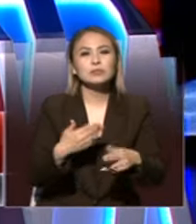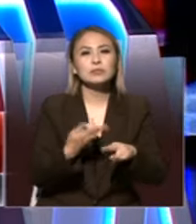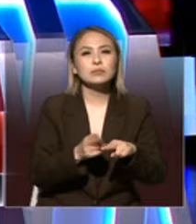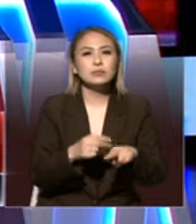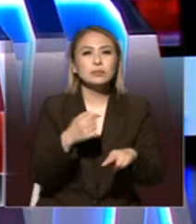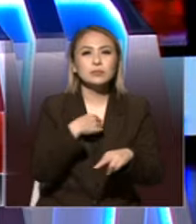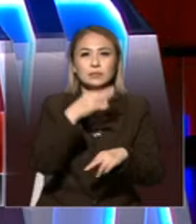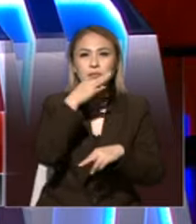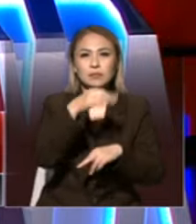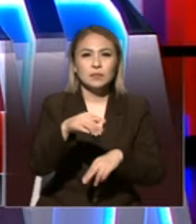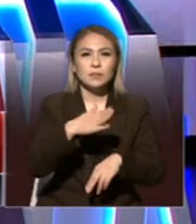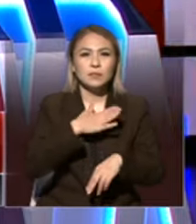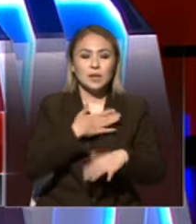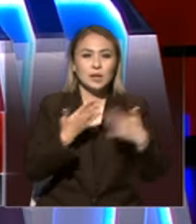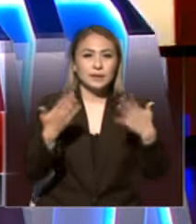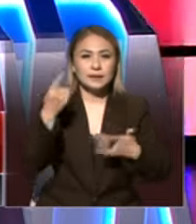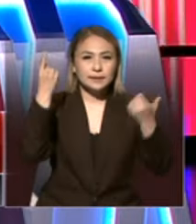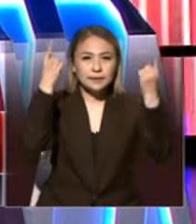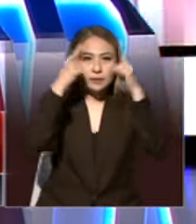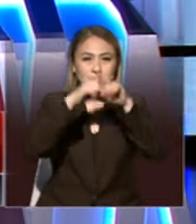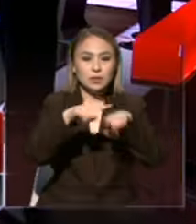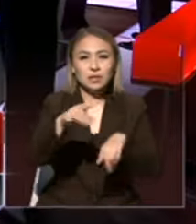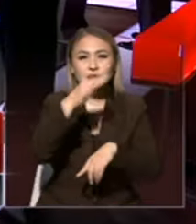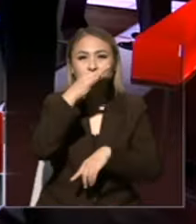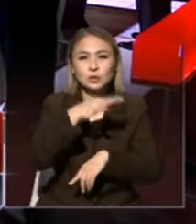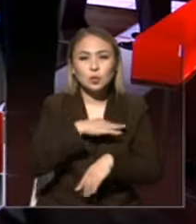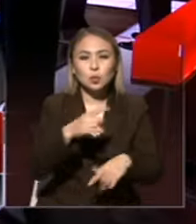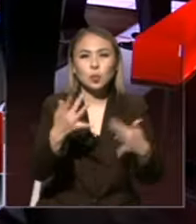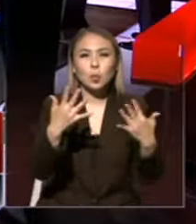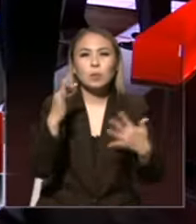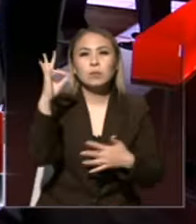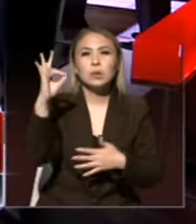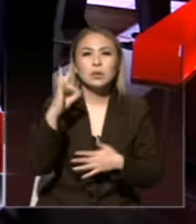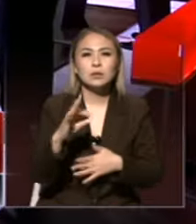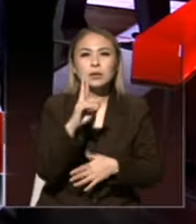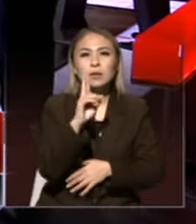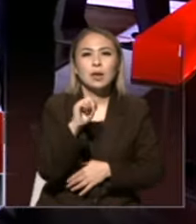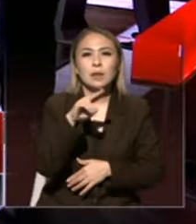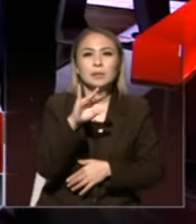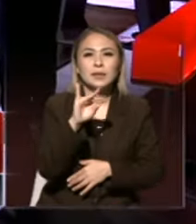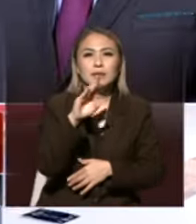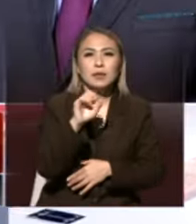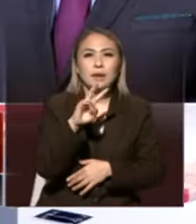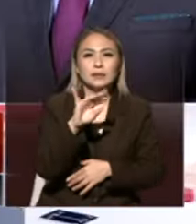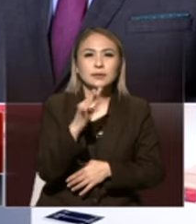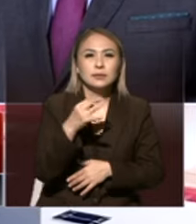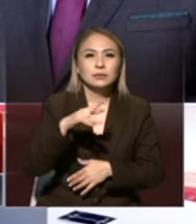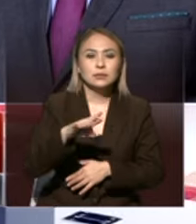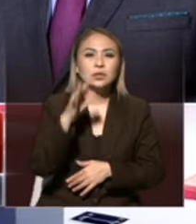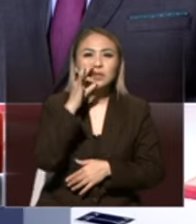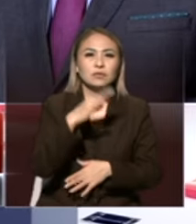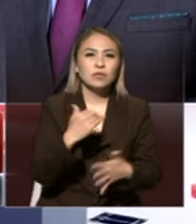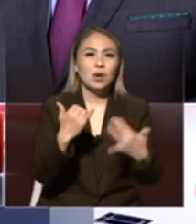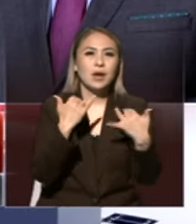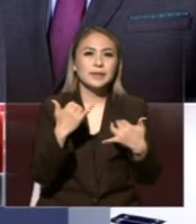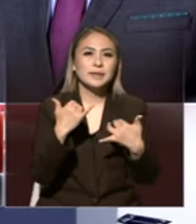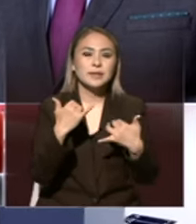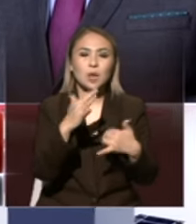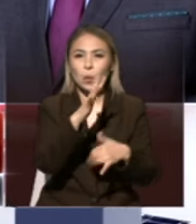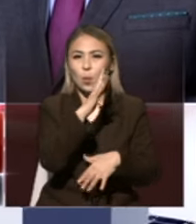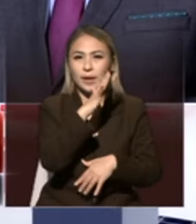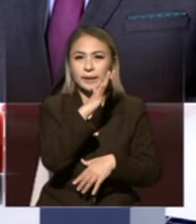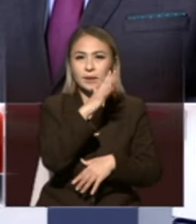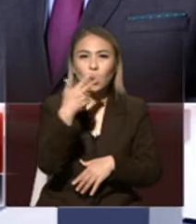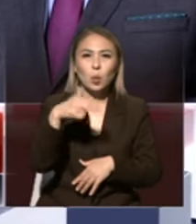мен айтамын, ол біздің техникам болса, айтыңызшы, қанша процент сізде капитализация? Олар айтады, қазіргі